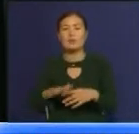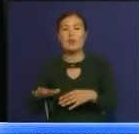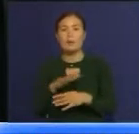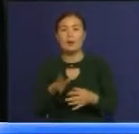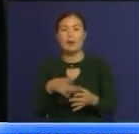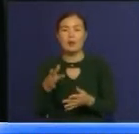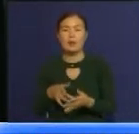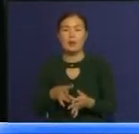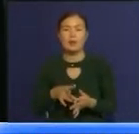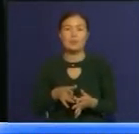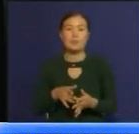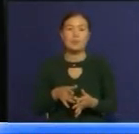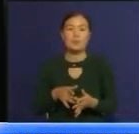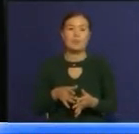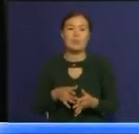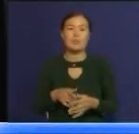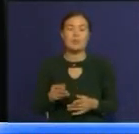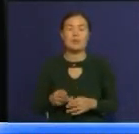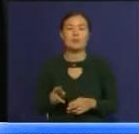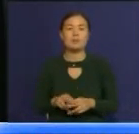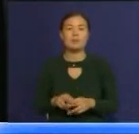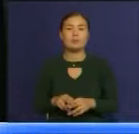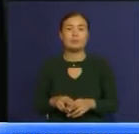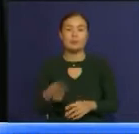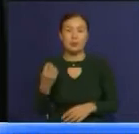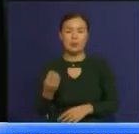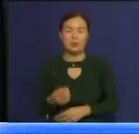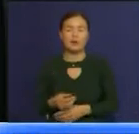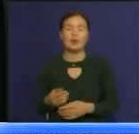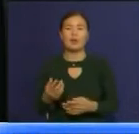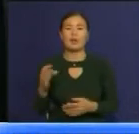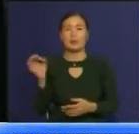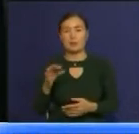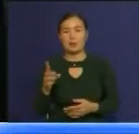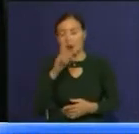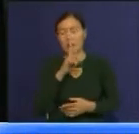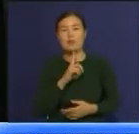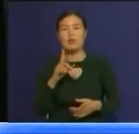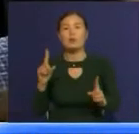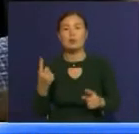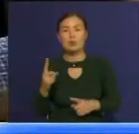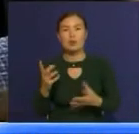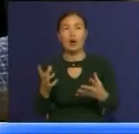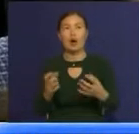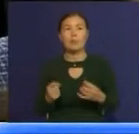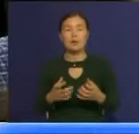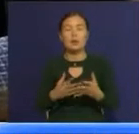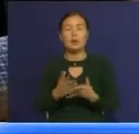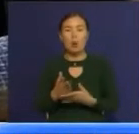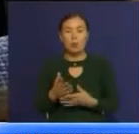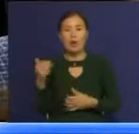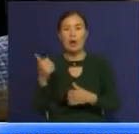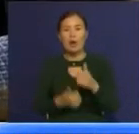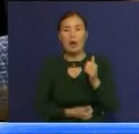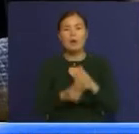қабылданған жоқ. Ақордада қабылданды. Тағы да қазан айында қабылданды. Не үшін қабылданды? Жолдауды әр